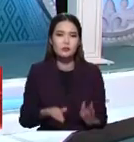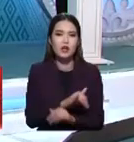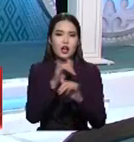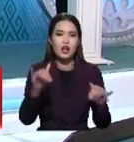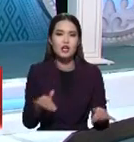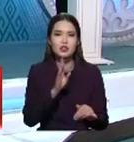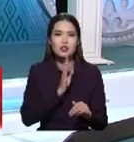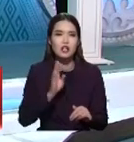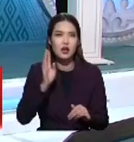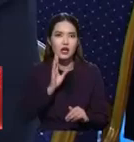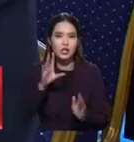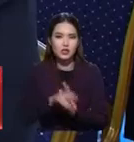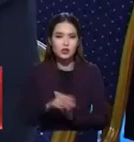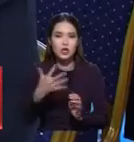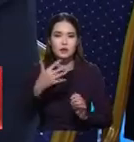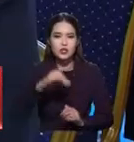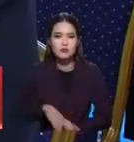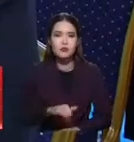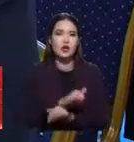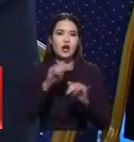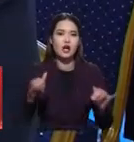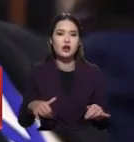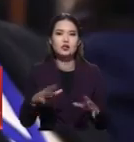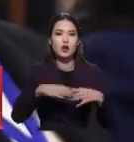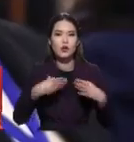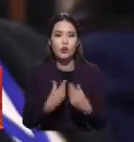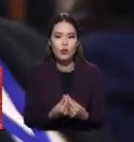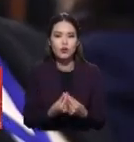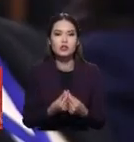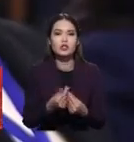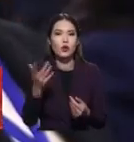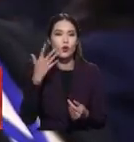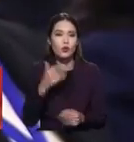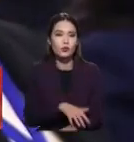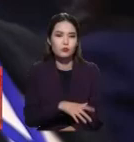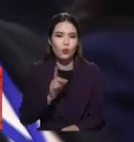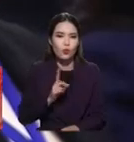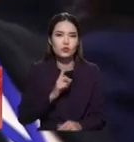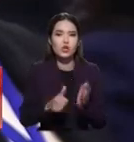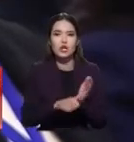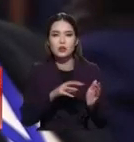жүкті болды. 5000-нан астам отбасы көптен күткен 6000-нан астам